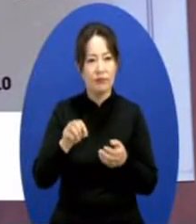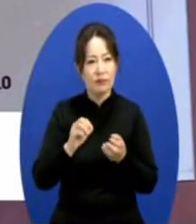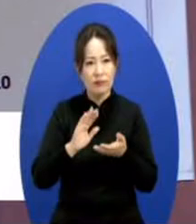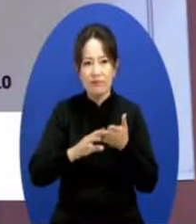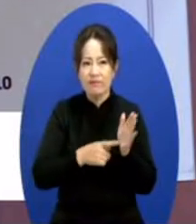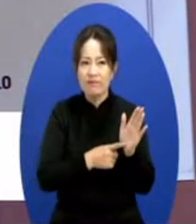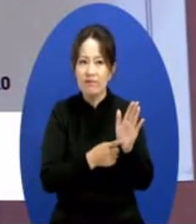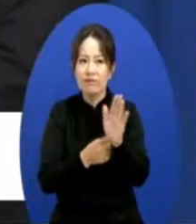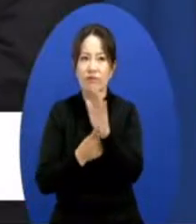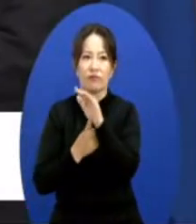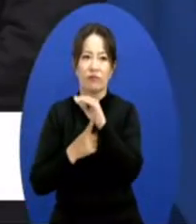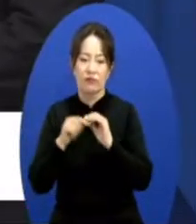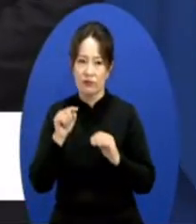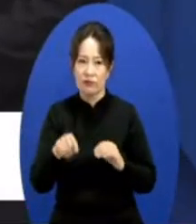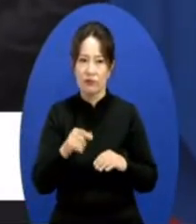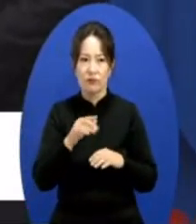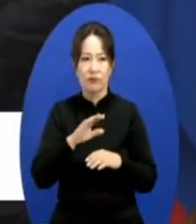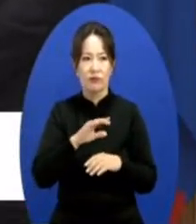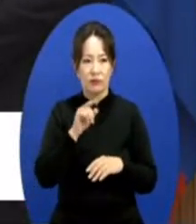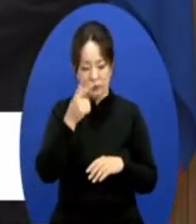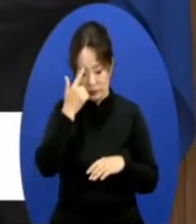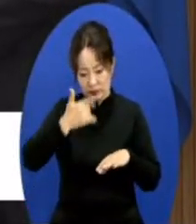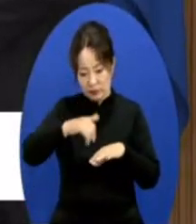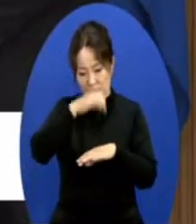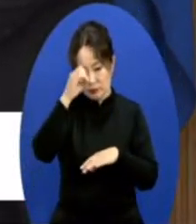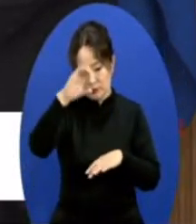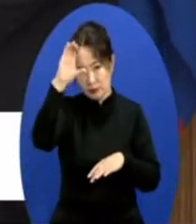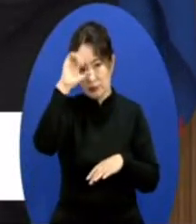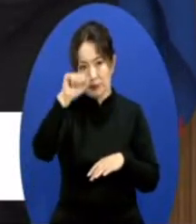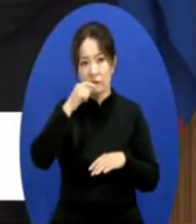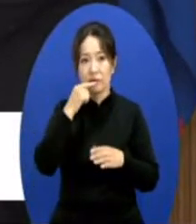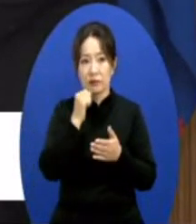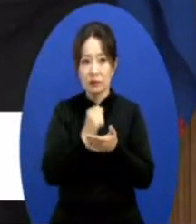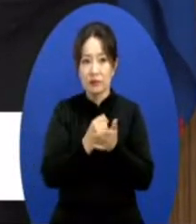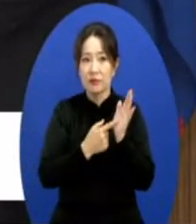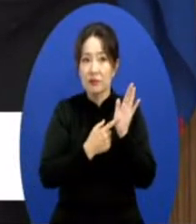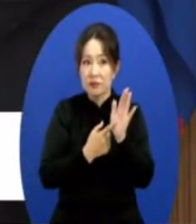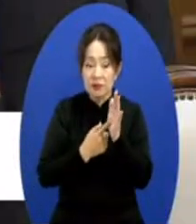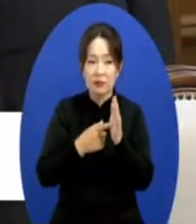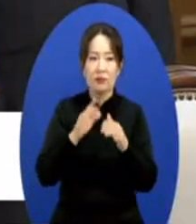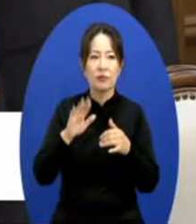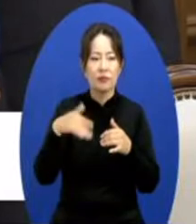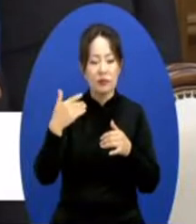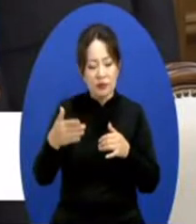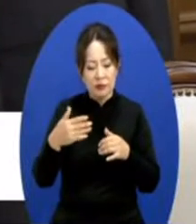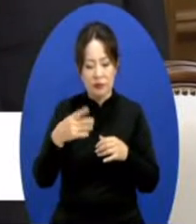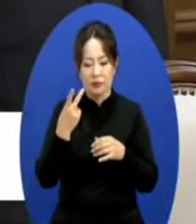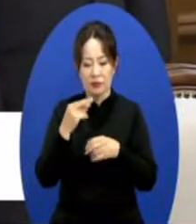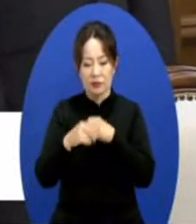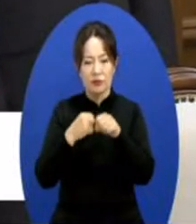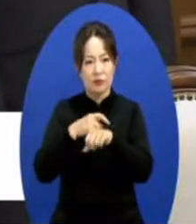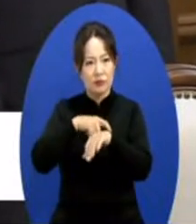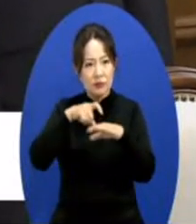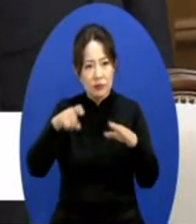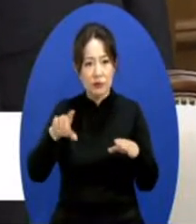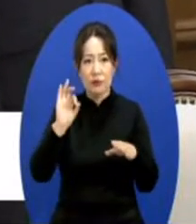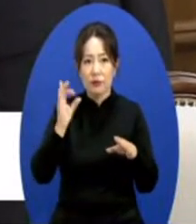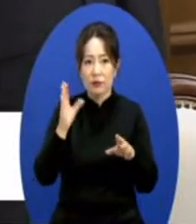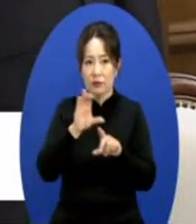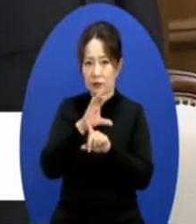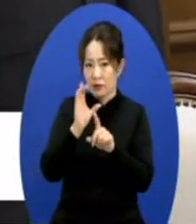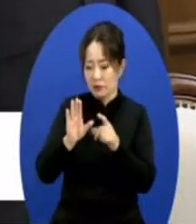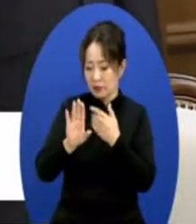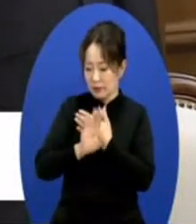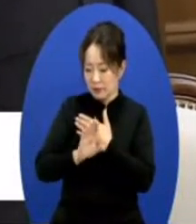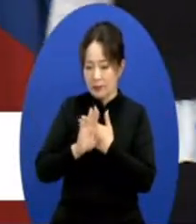нь хэвлэл мэдээллийн байгууллагын хамгийн гол үүрэг гэдгийг Монгол улсын ерөнхий сайд энэ үеэр онцолж байсан. За мөн сүүлийн 20 гаруй жилийн хугацаанд өв соёлыг хамгаалах,